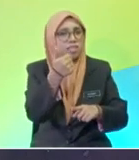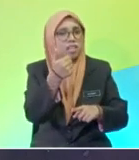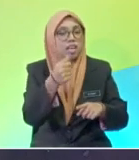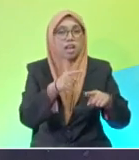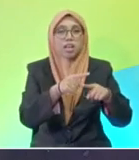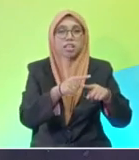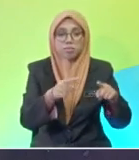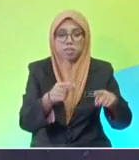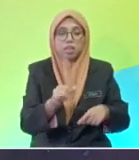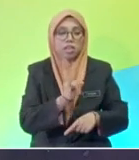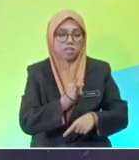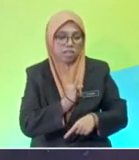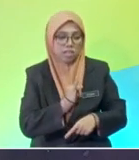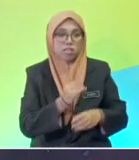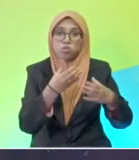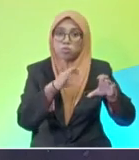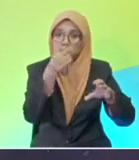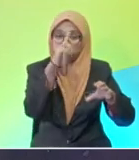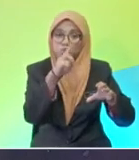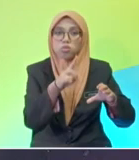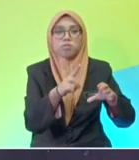menjadi Cikgu Oke rambutnya